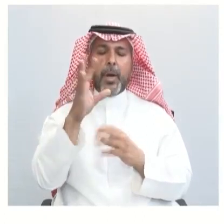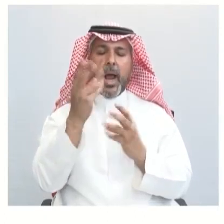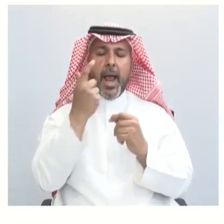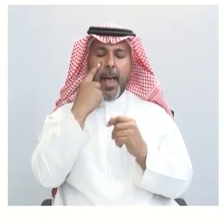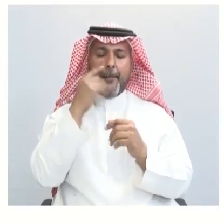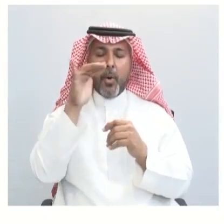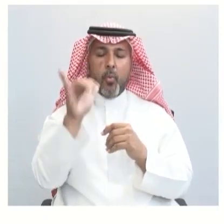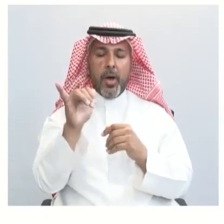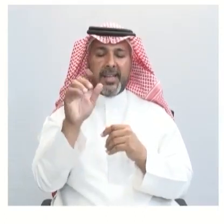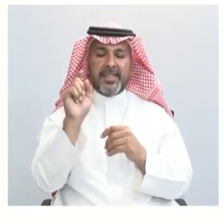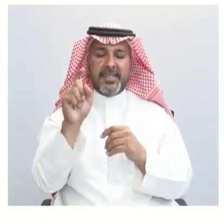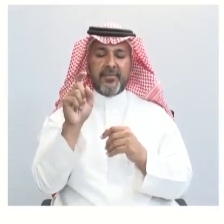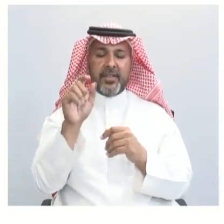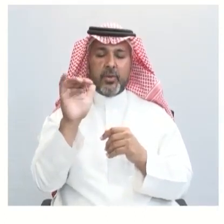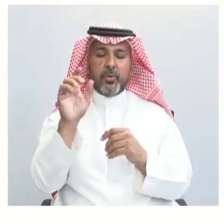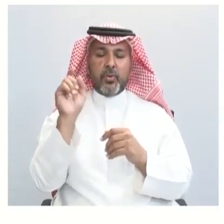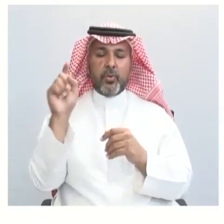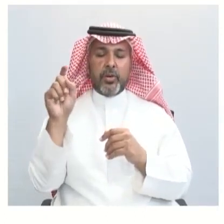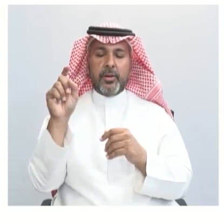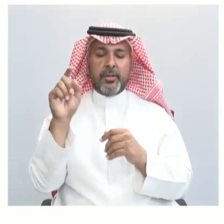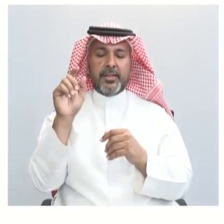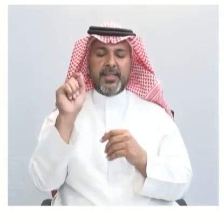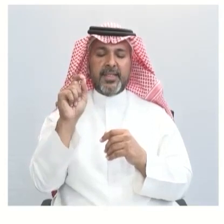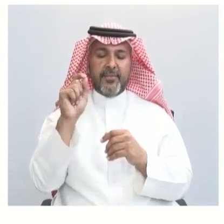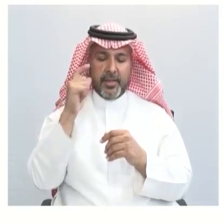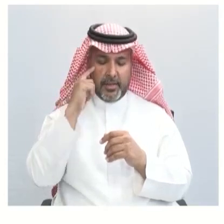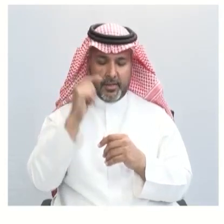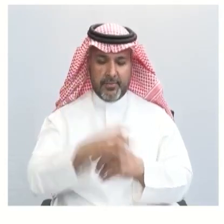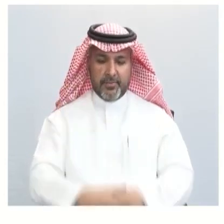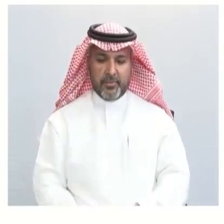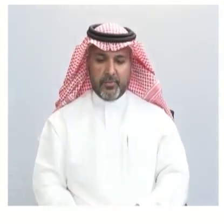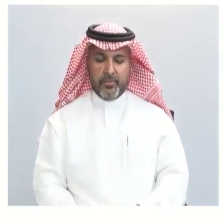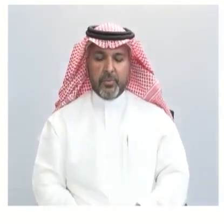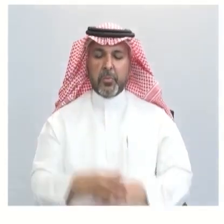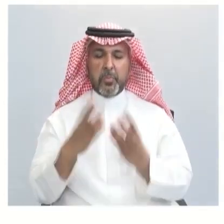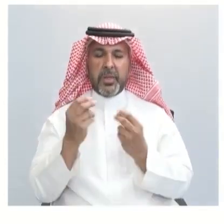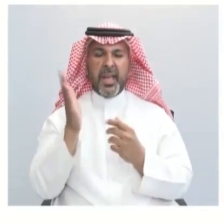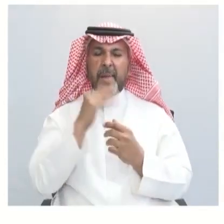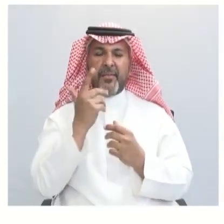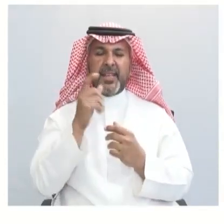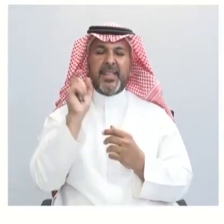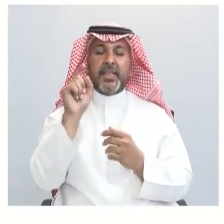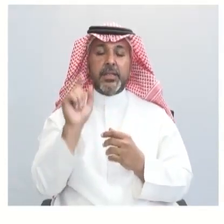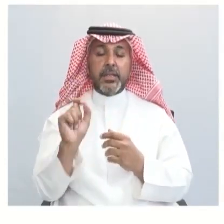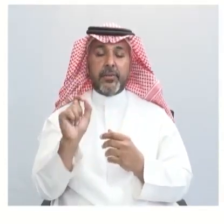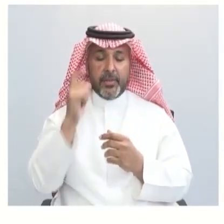الداله غير معرفه عندما اكس تساوي صفر مجال داله المقلوب هو مجموعه القيم